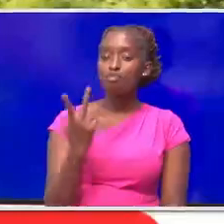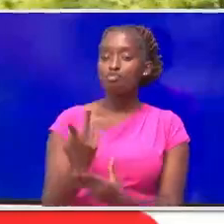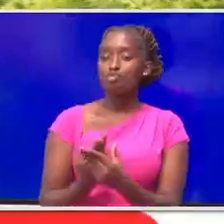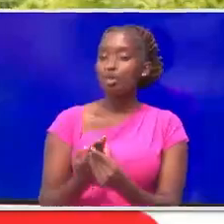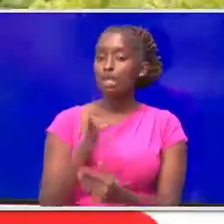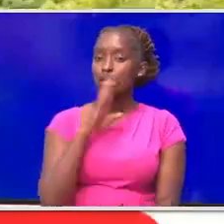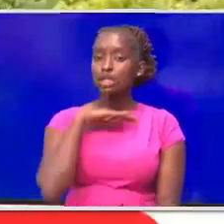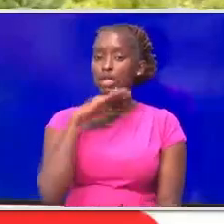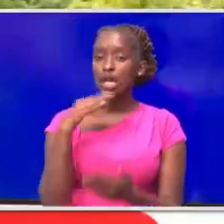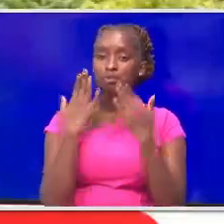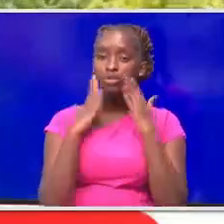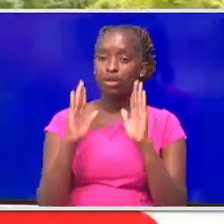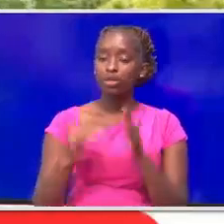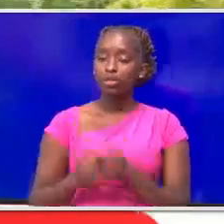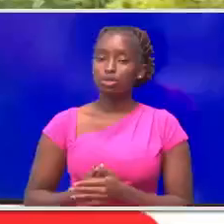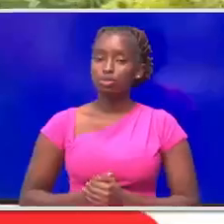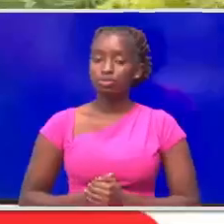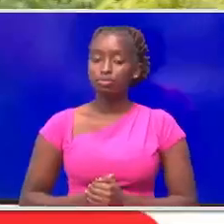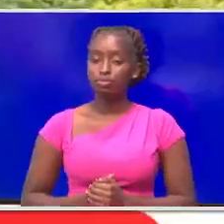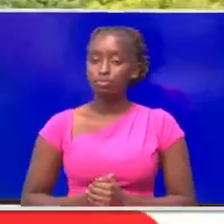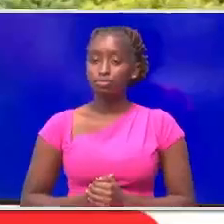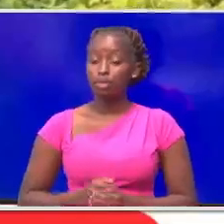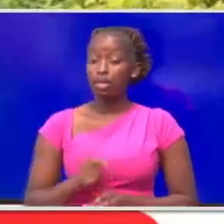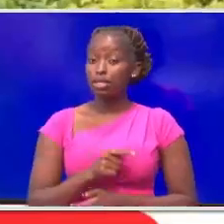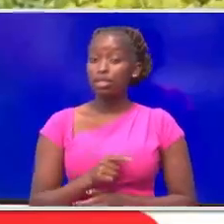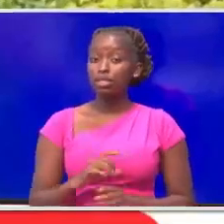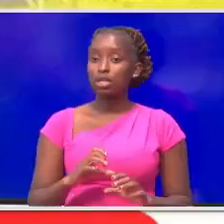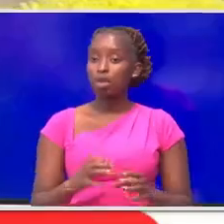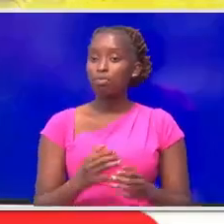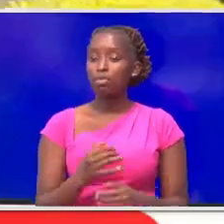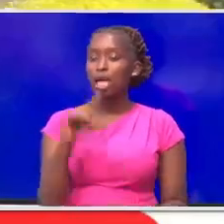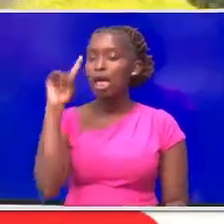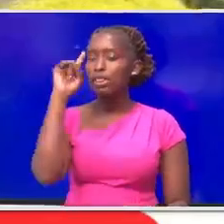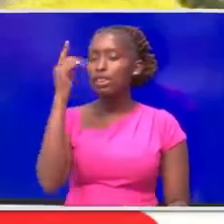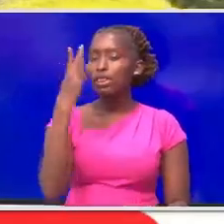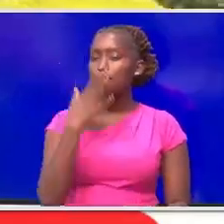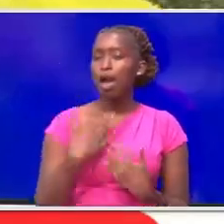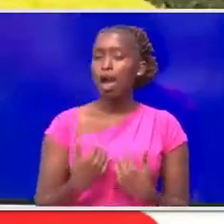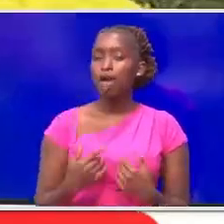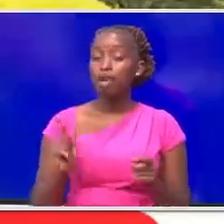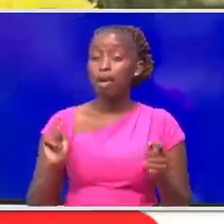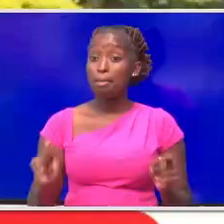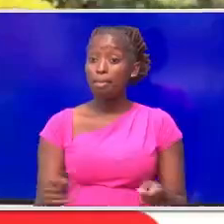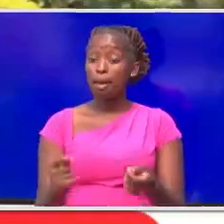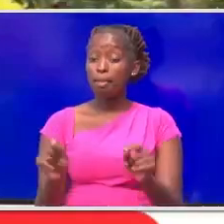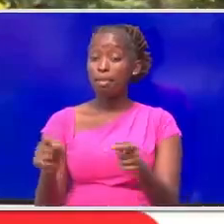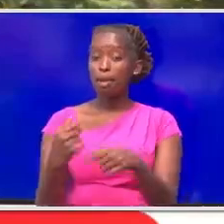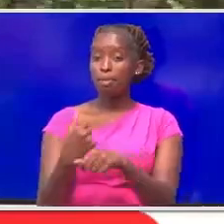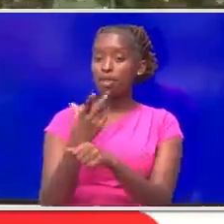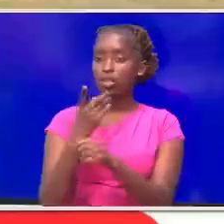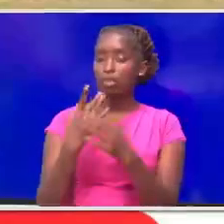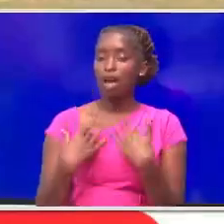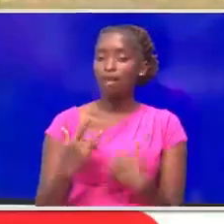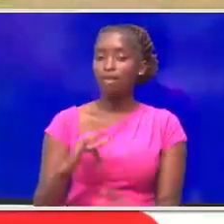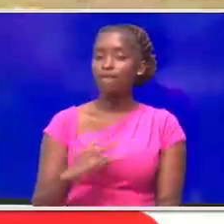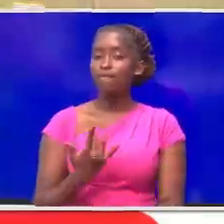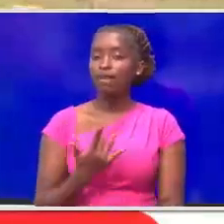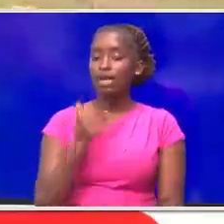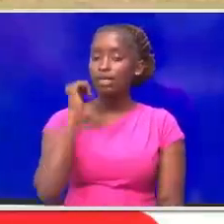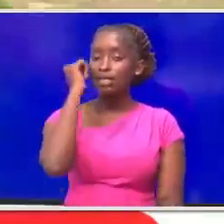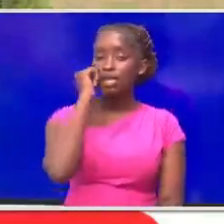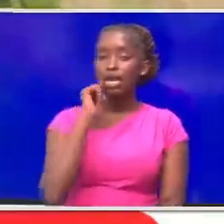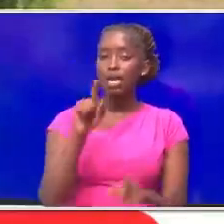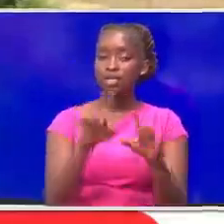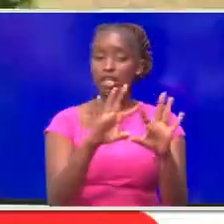anaelezea kuwa unyanyapaa wa kwa jamaa aliyedhaniwa kuwa mchawi limewasababisha huzuni kama familia, kwani